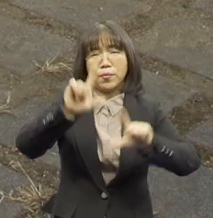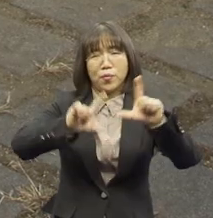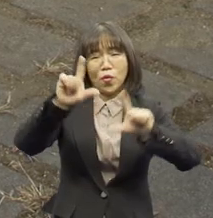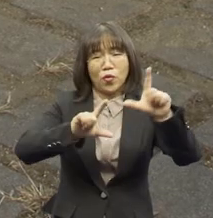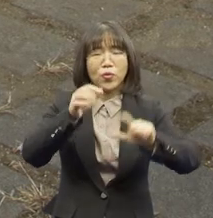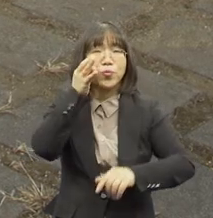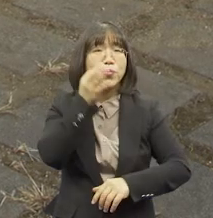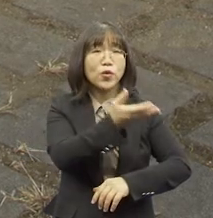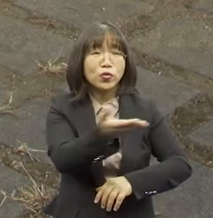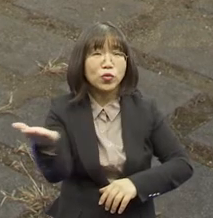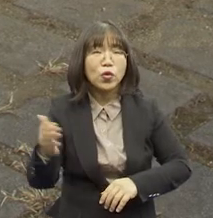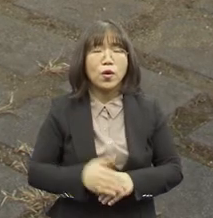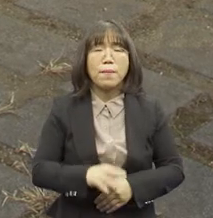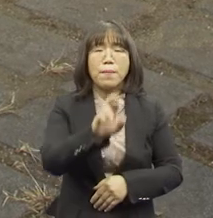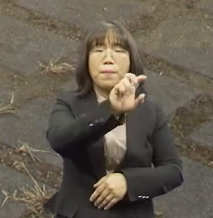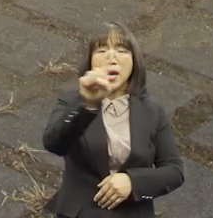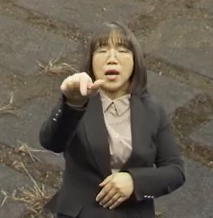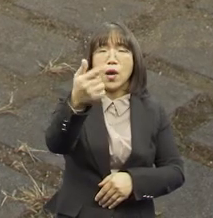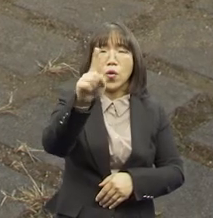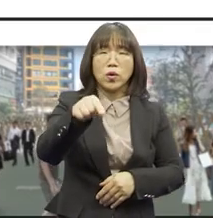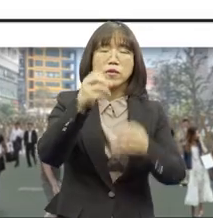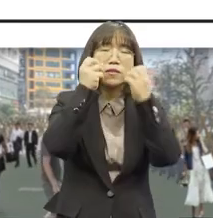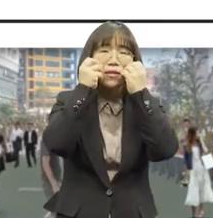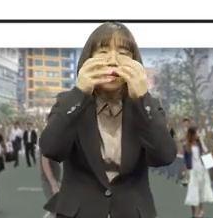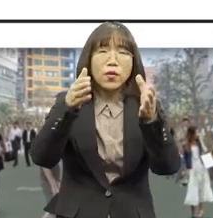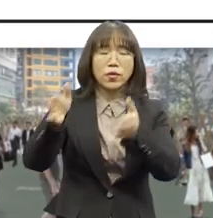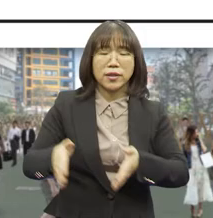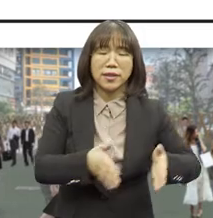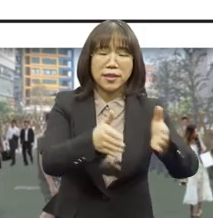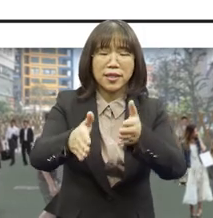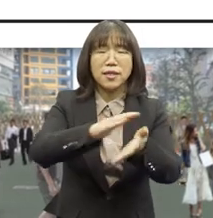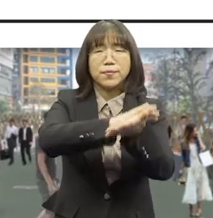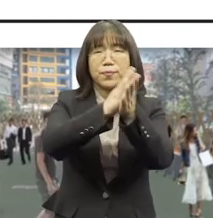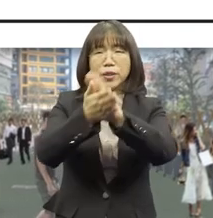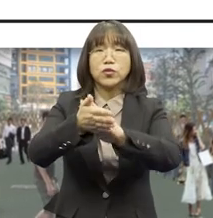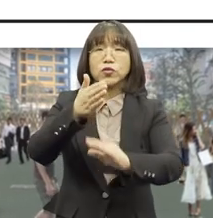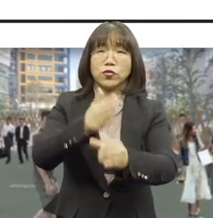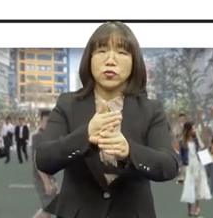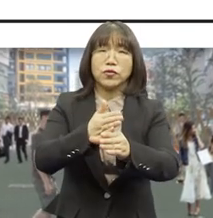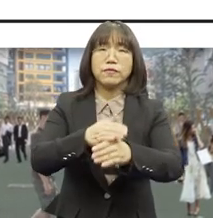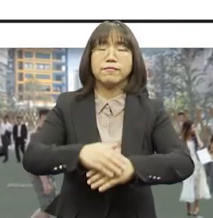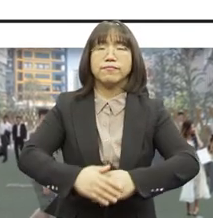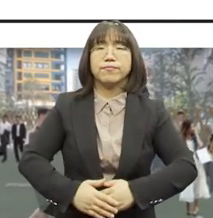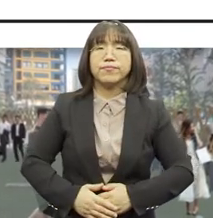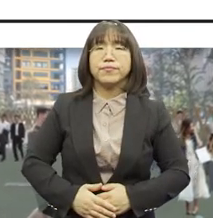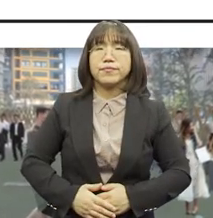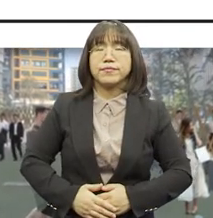전하고 있으며 마곡지구에 도 새롭게 문화의 거리를 조성하고 있습니다